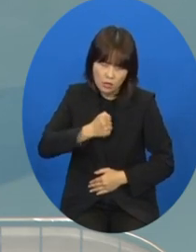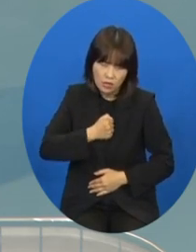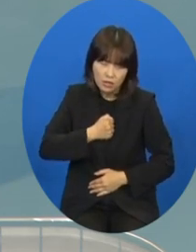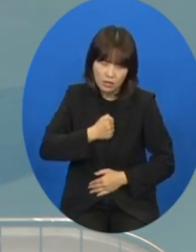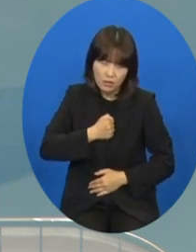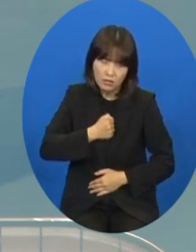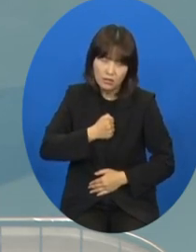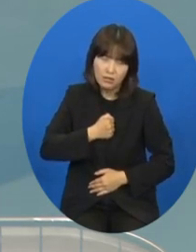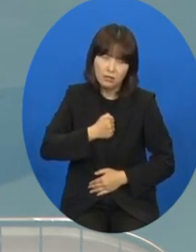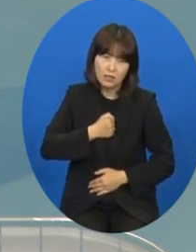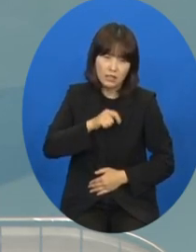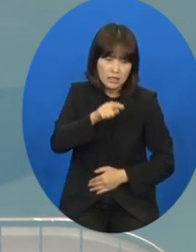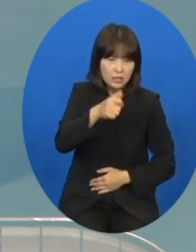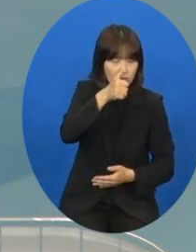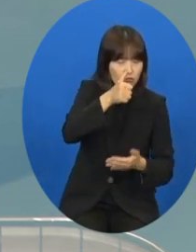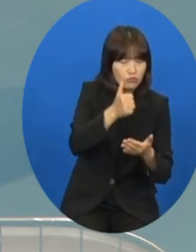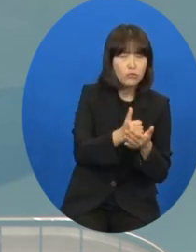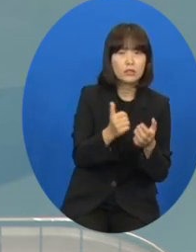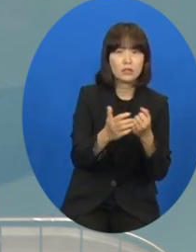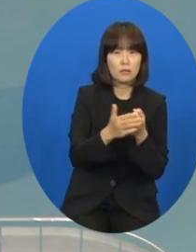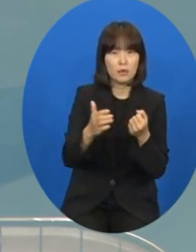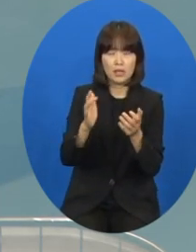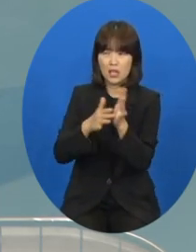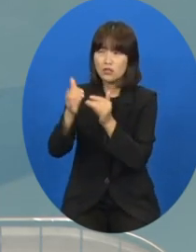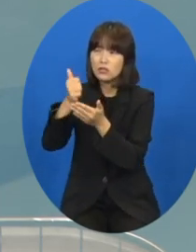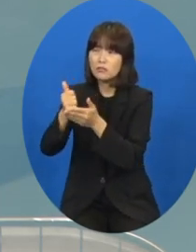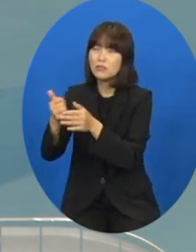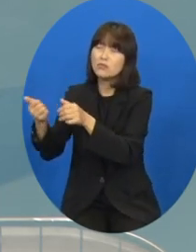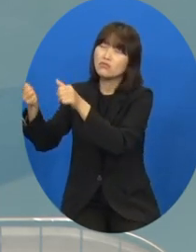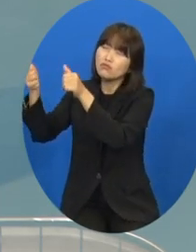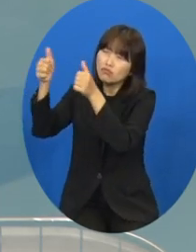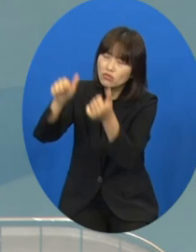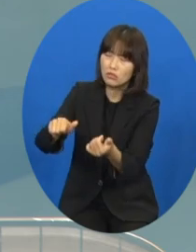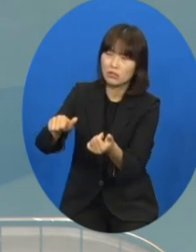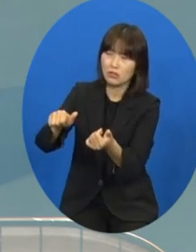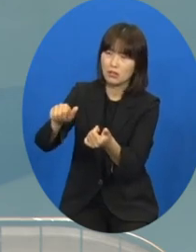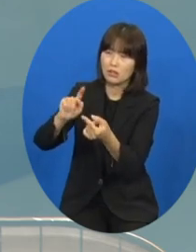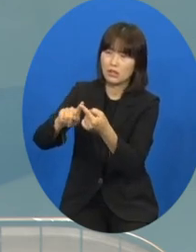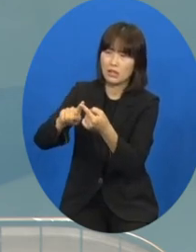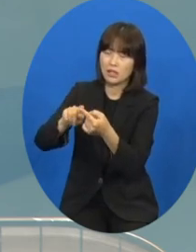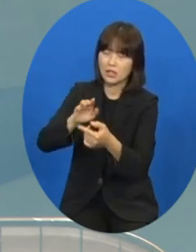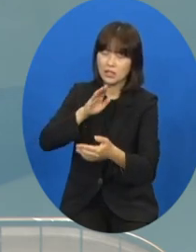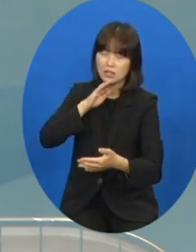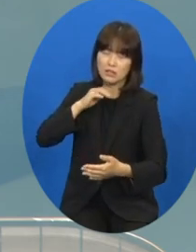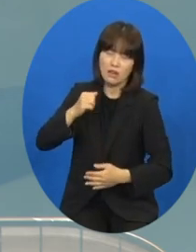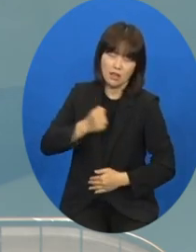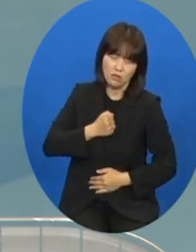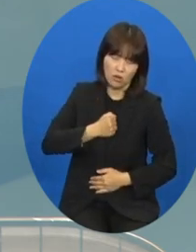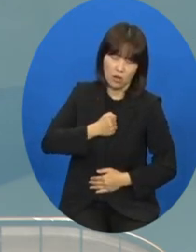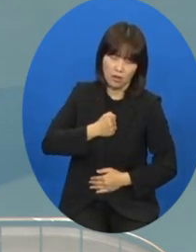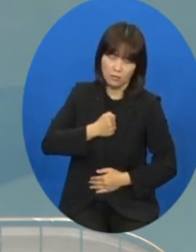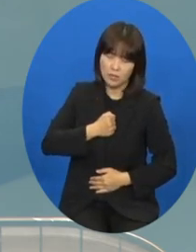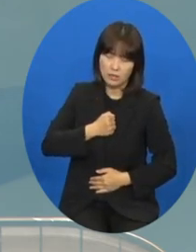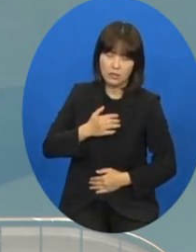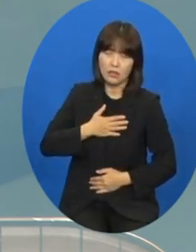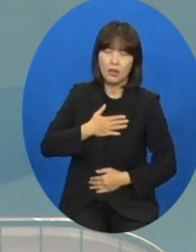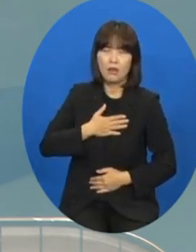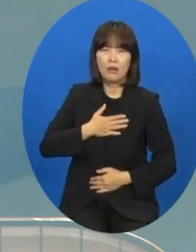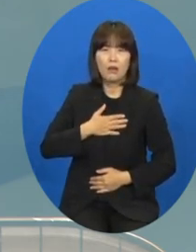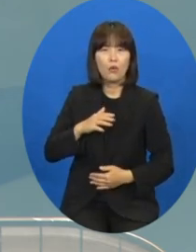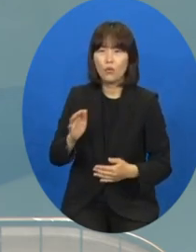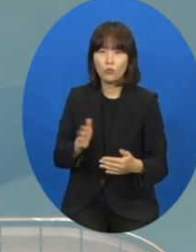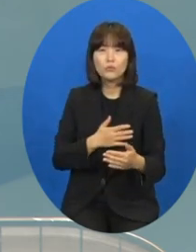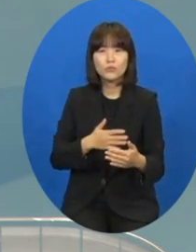이 죄 때문에 예수님이 죽으셨다는 것에 대한 진정한 애통함이 자기엔 없었다는 거야.